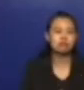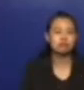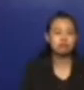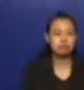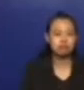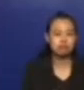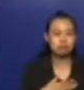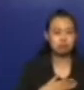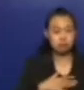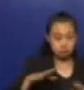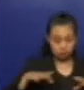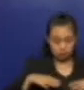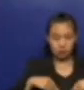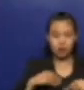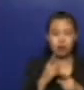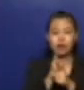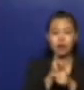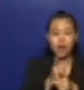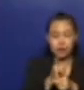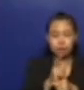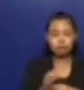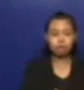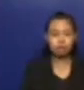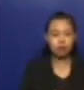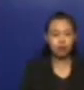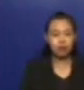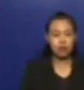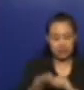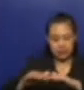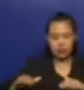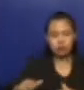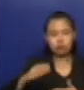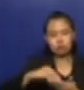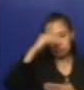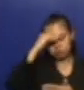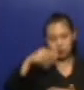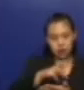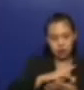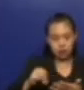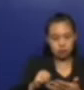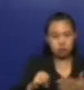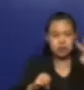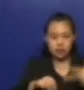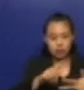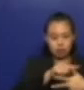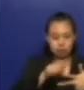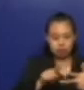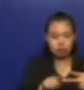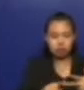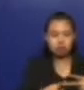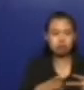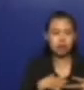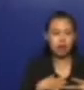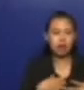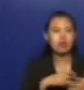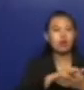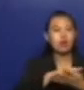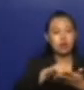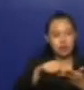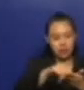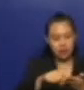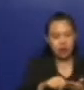ด้วยนะครับในบรรดาข้อเรียกร้องของน้องๆ3ข้อผมเห็นด้วยข้อหนึ่งคือต้องแก้ไขรัฐธรรม